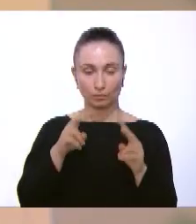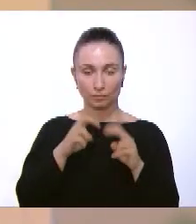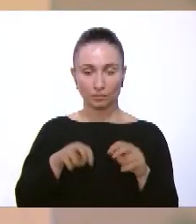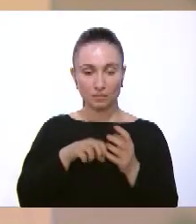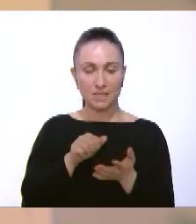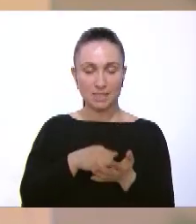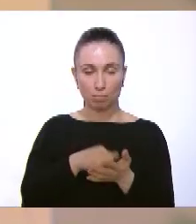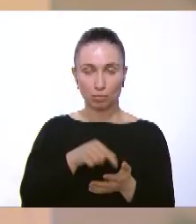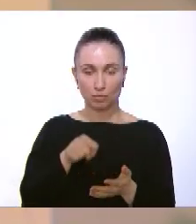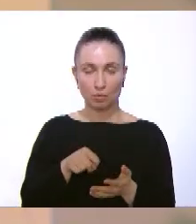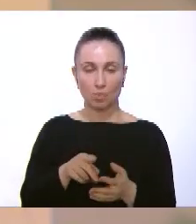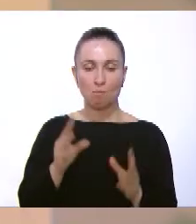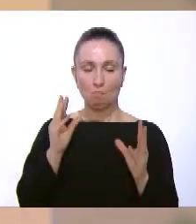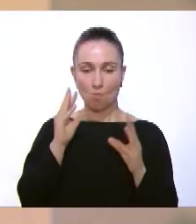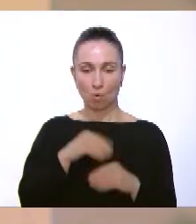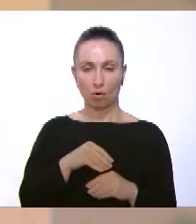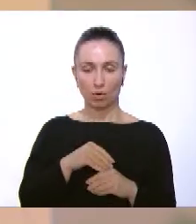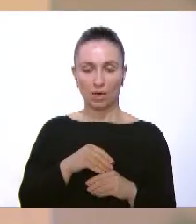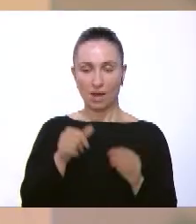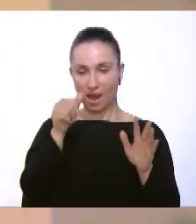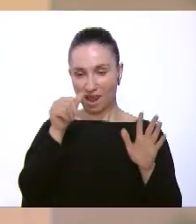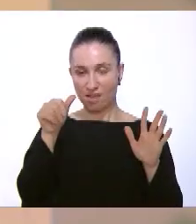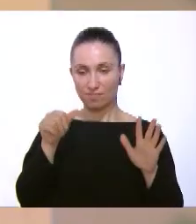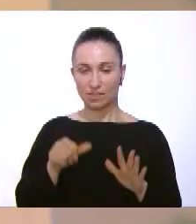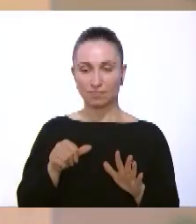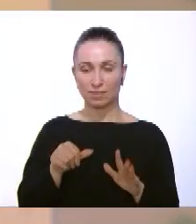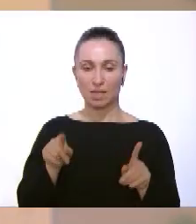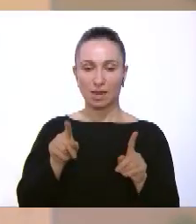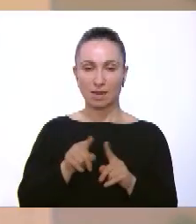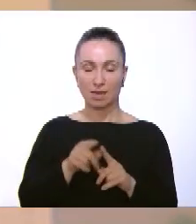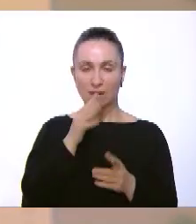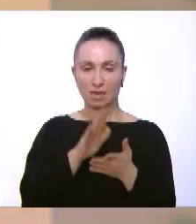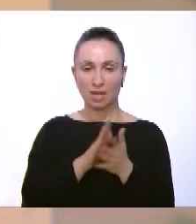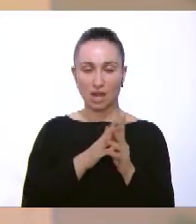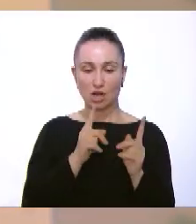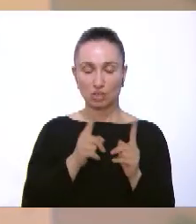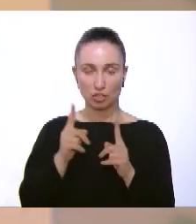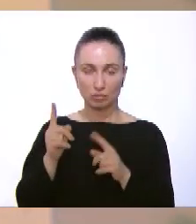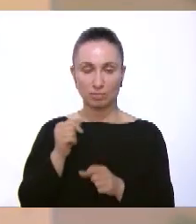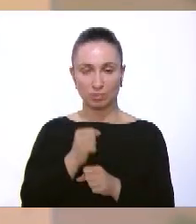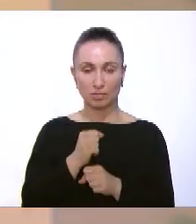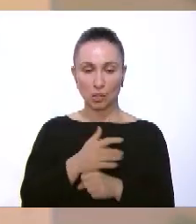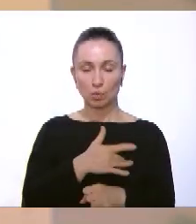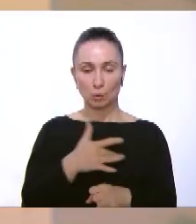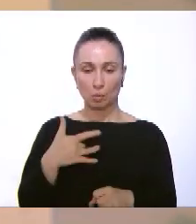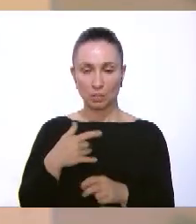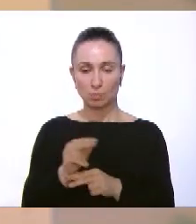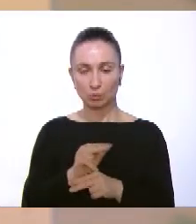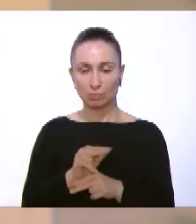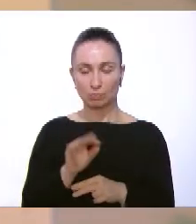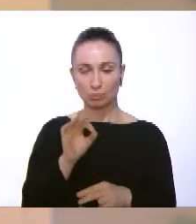კვლევების საფუძველზე მოხერხდა 6-თვიანი ეგრეთ წოდებული რეჟიმების დანერგვა რეზისტენტული ტუბერკულოზის